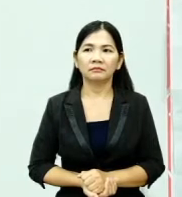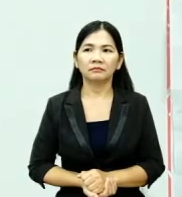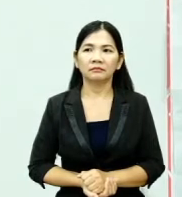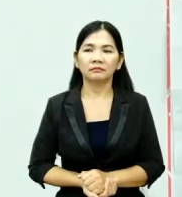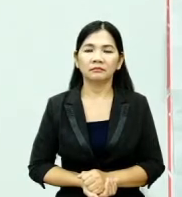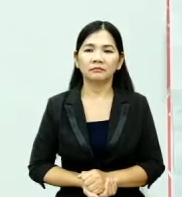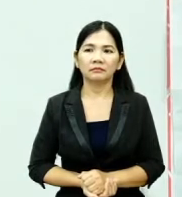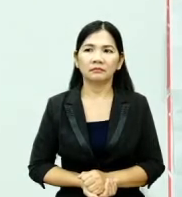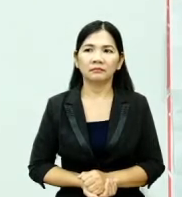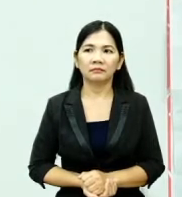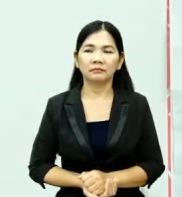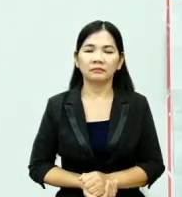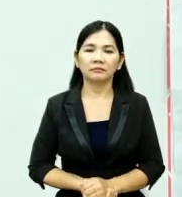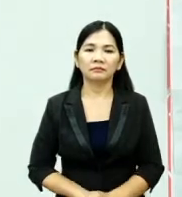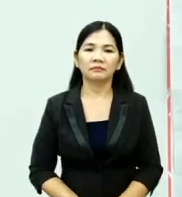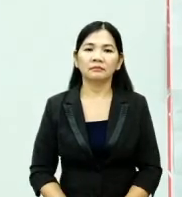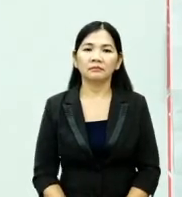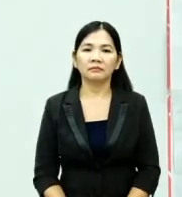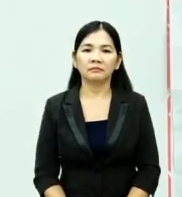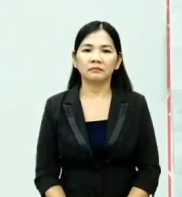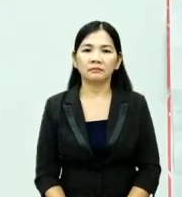chà